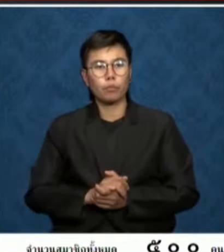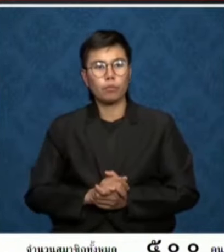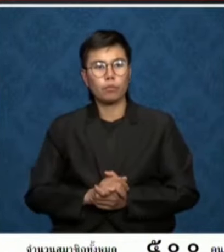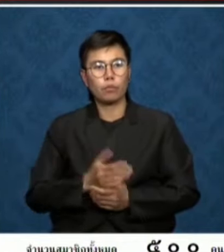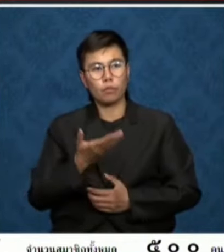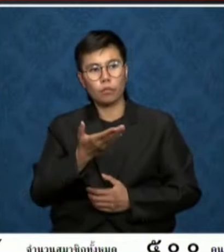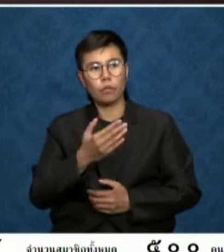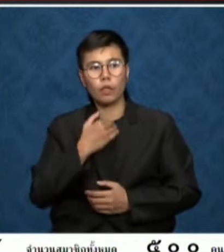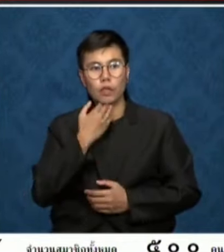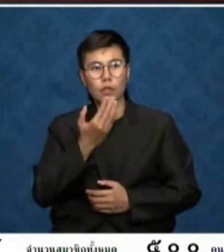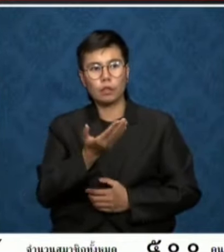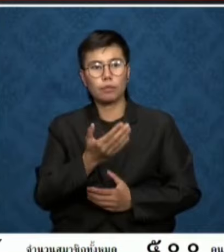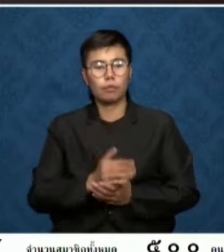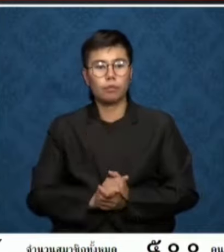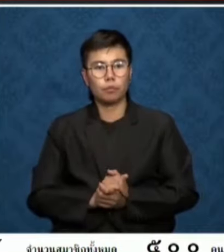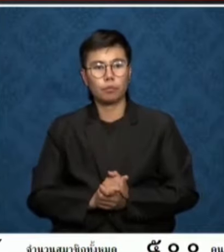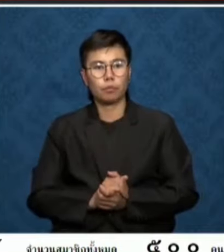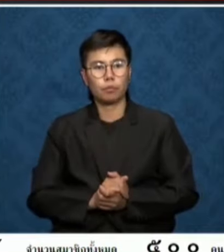ะครับ